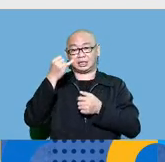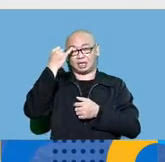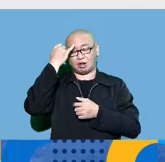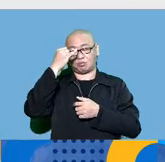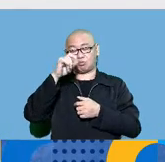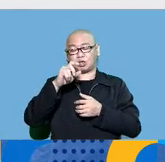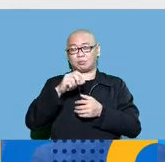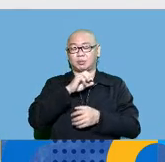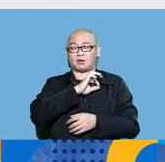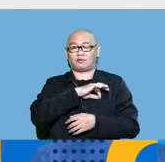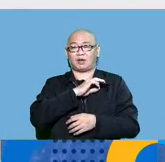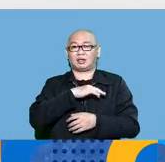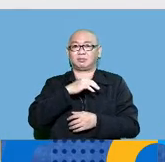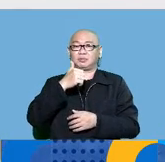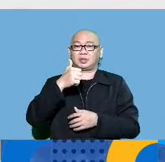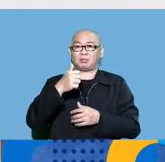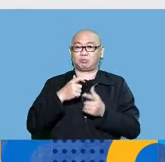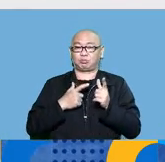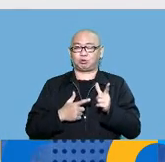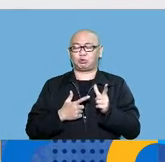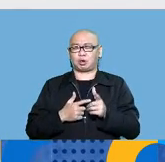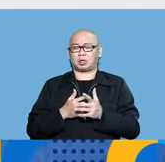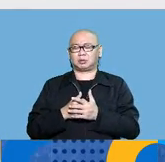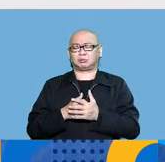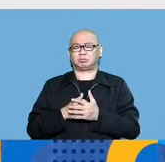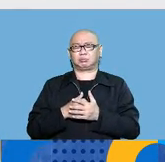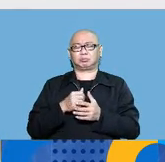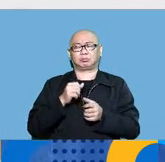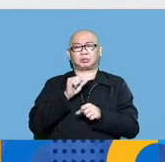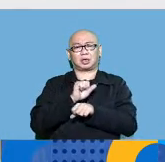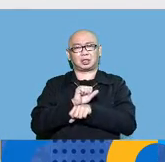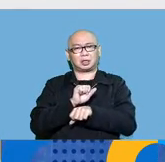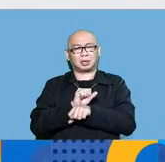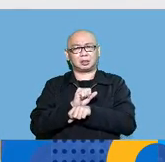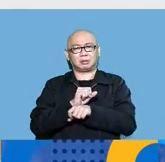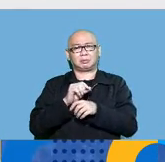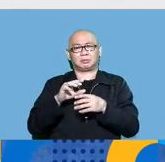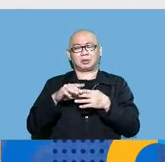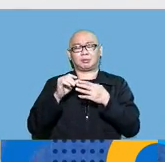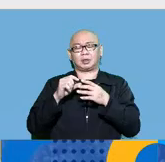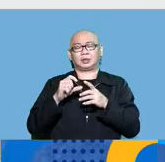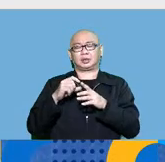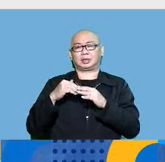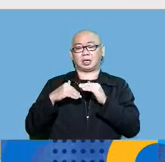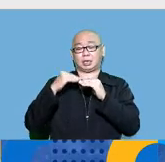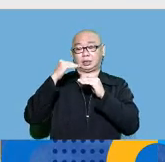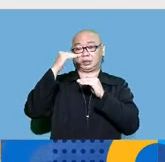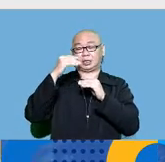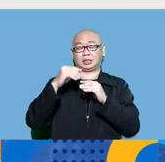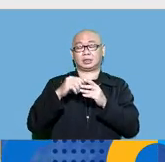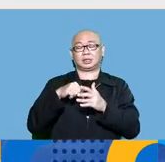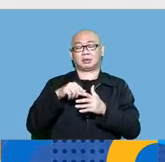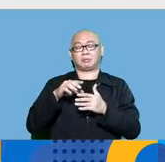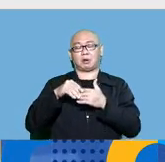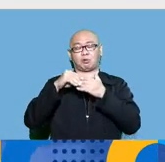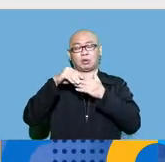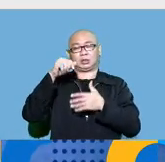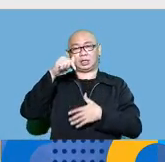bermanfaat sehingga saya mampu berjuang, berkarir, dan meraih derajat akademik yang sekarang ini saya sandang.